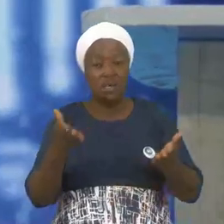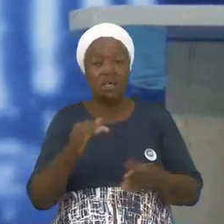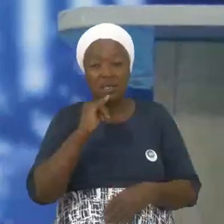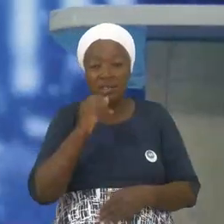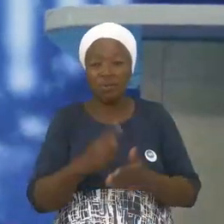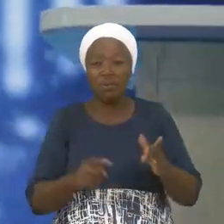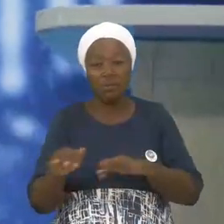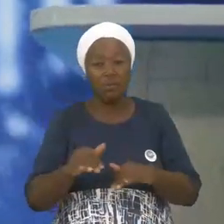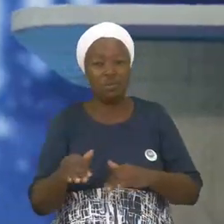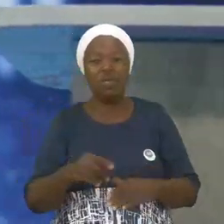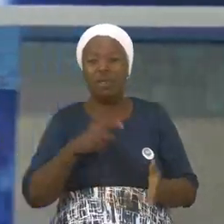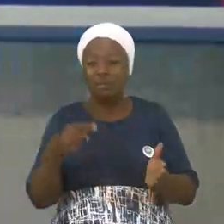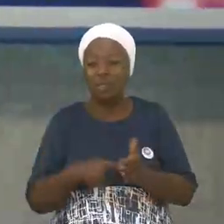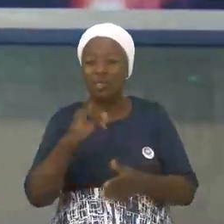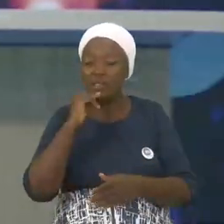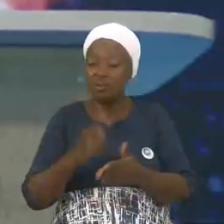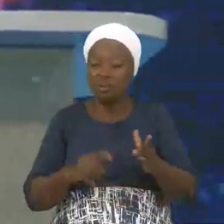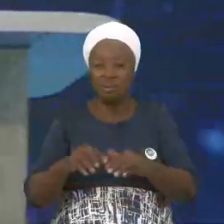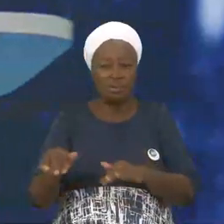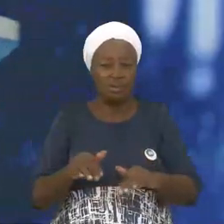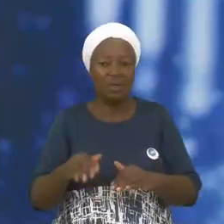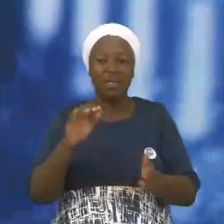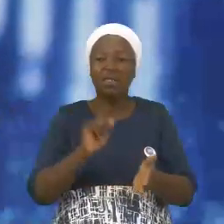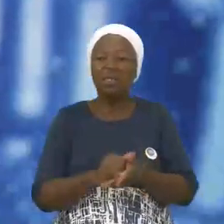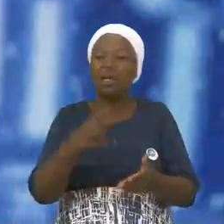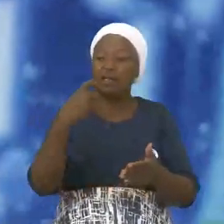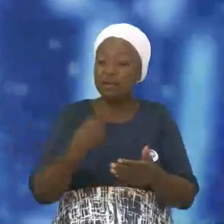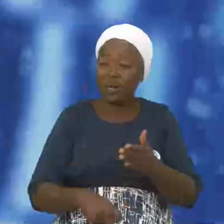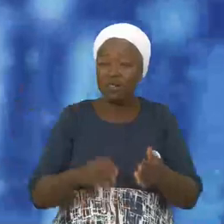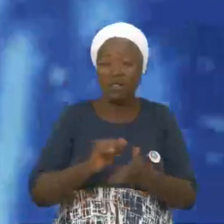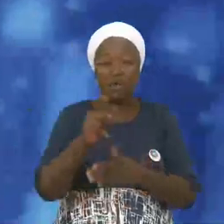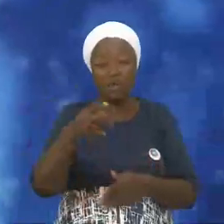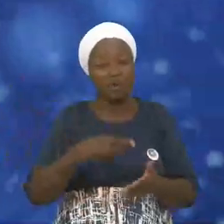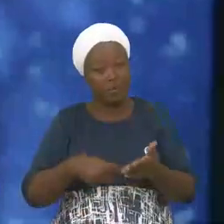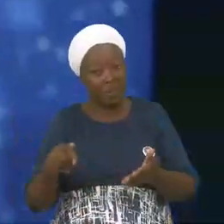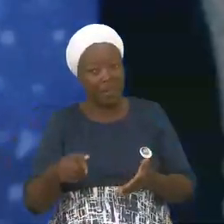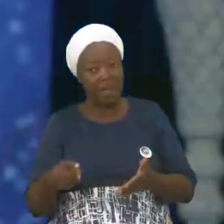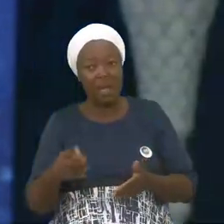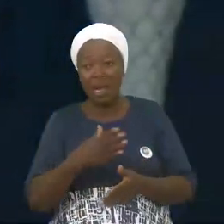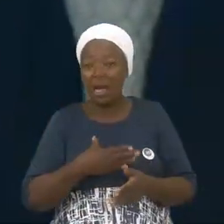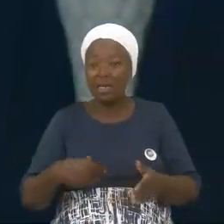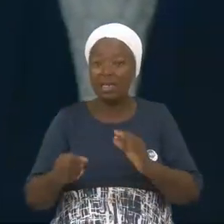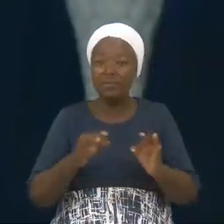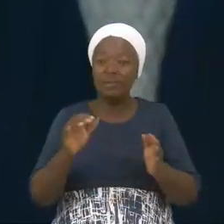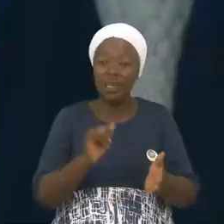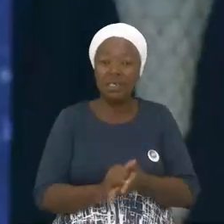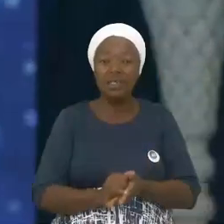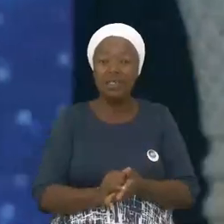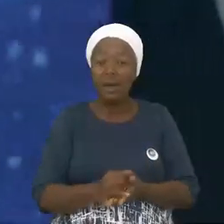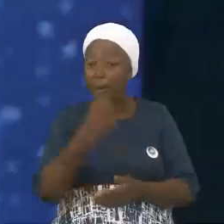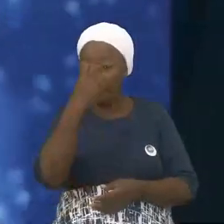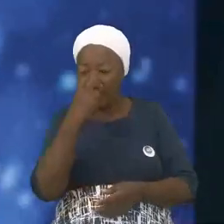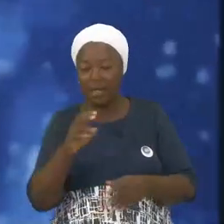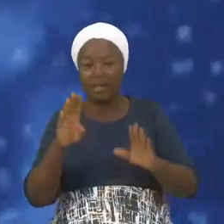il te dit, voici ce qu'il faut faire, voici ce qu'il faut faire, ce prix, tu